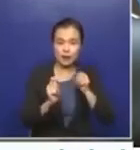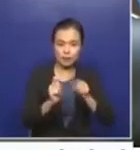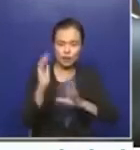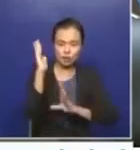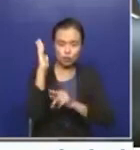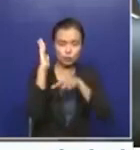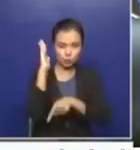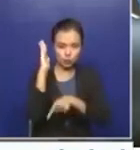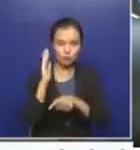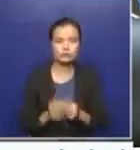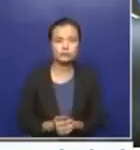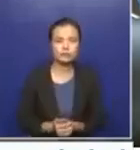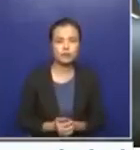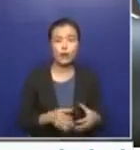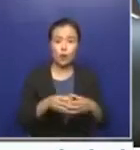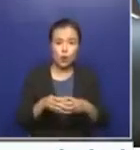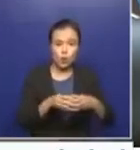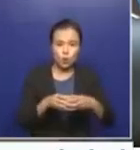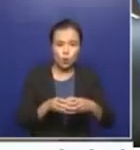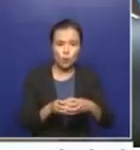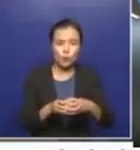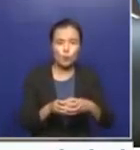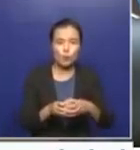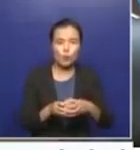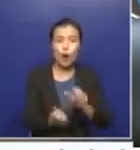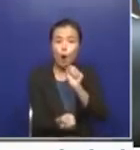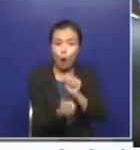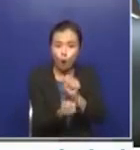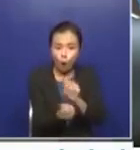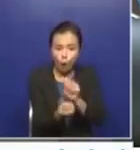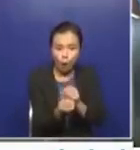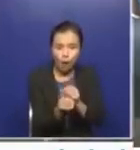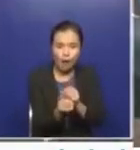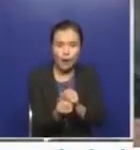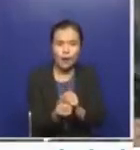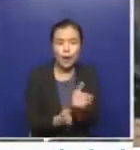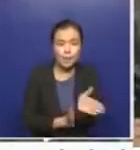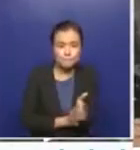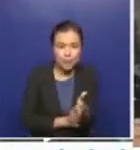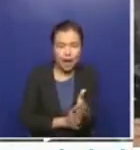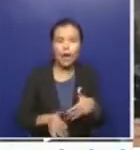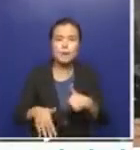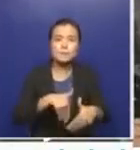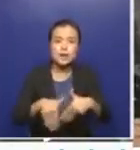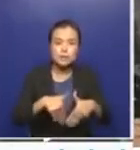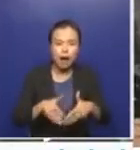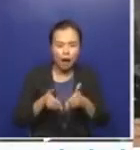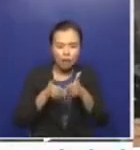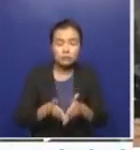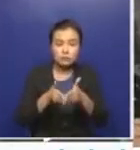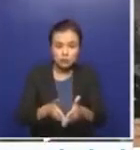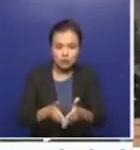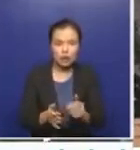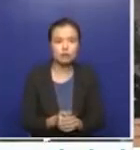รและกลุ่มผู้เพาะเลี้ยงหอยแมลงภู่และประมงพื้นบ้านอ่าวทุ่งคาสวี